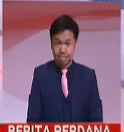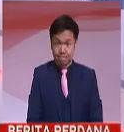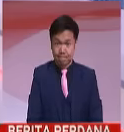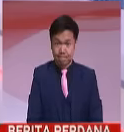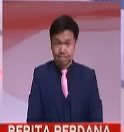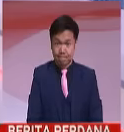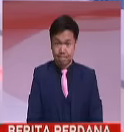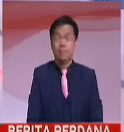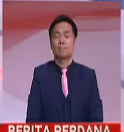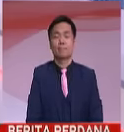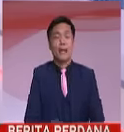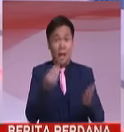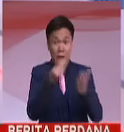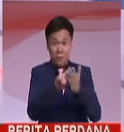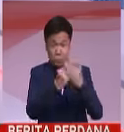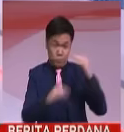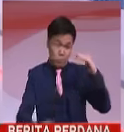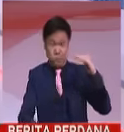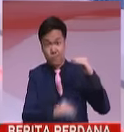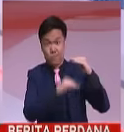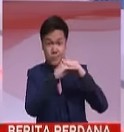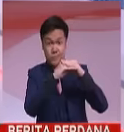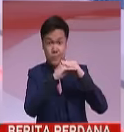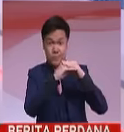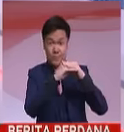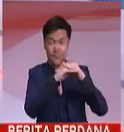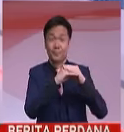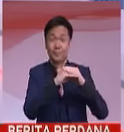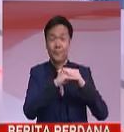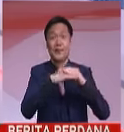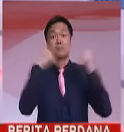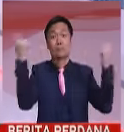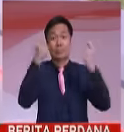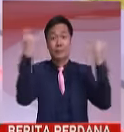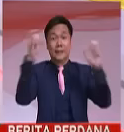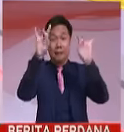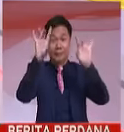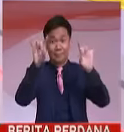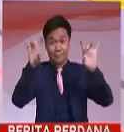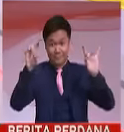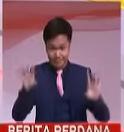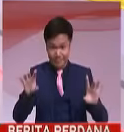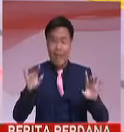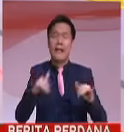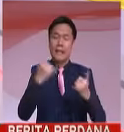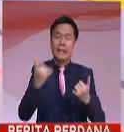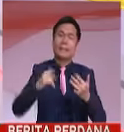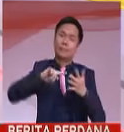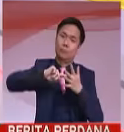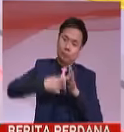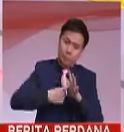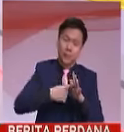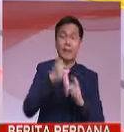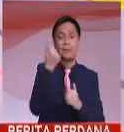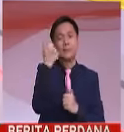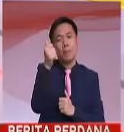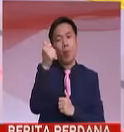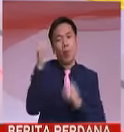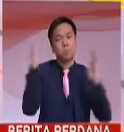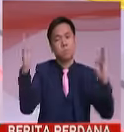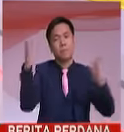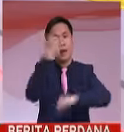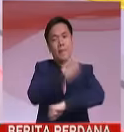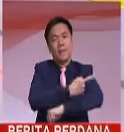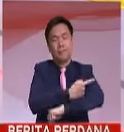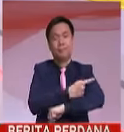Kim harga maksimum musim perayaan Christmas c2020h akan dilaksanakan selama Fahri